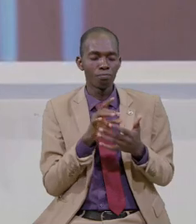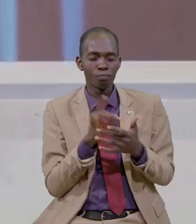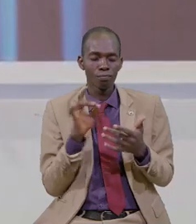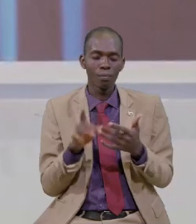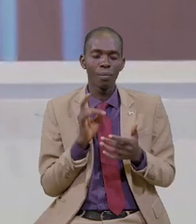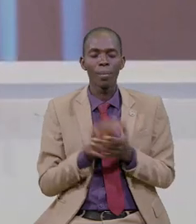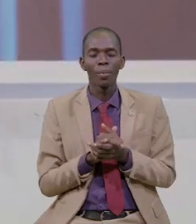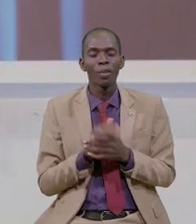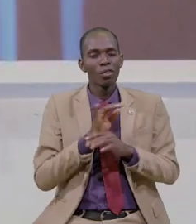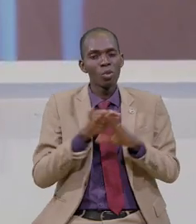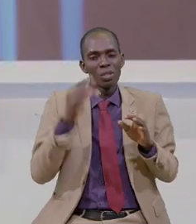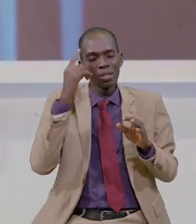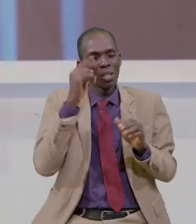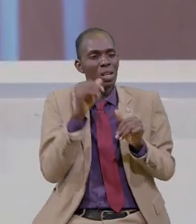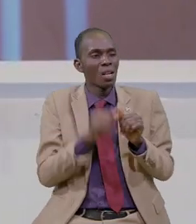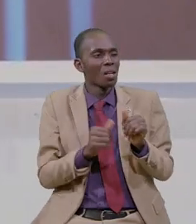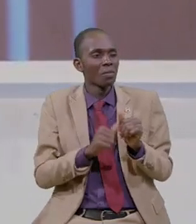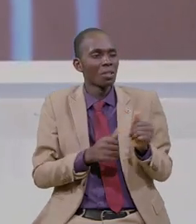il désigne. Ce n'est pas n'importe qui.